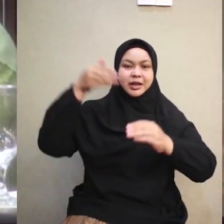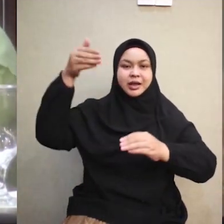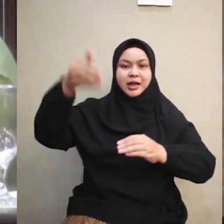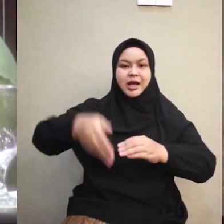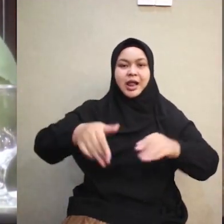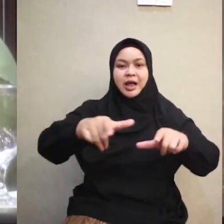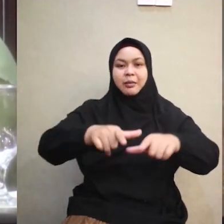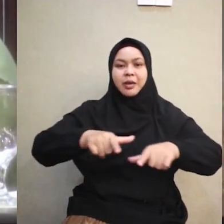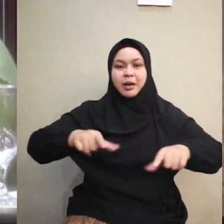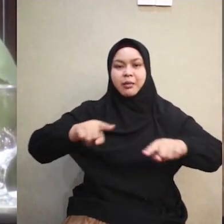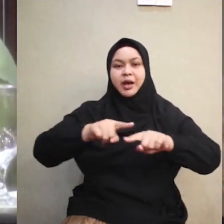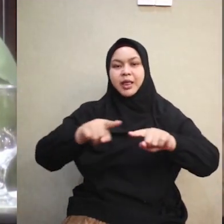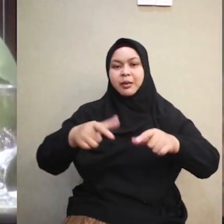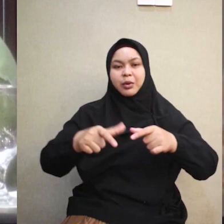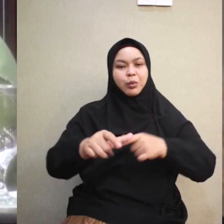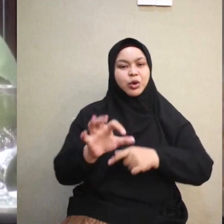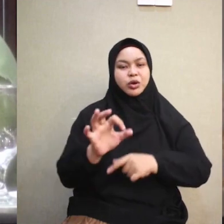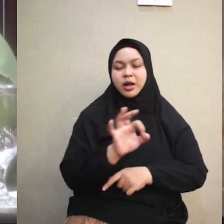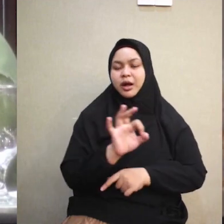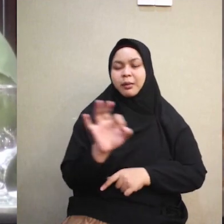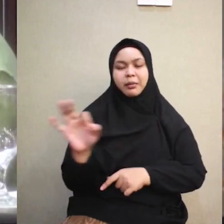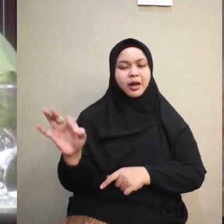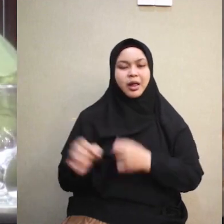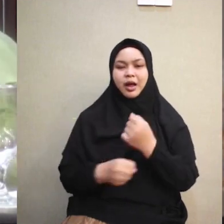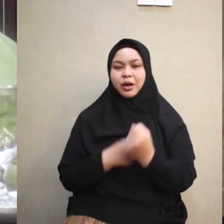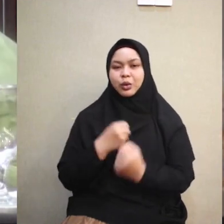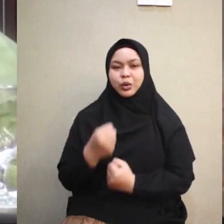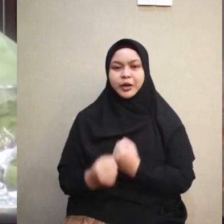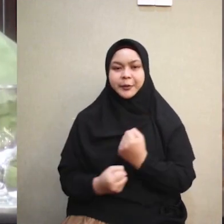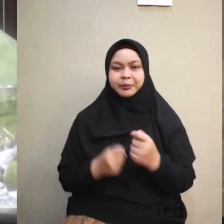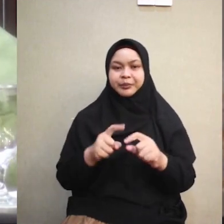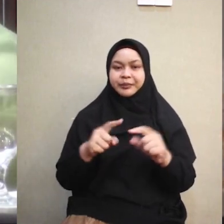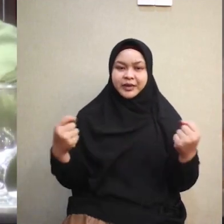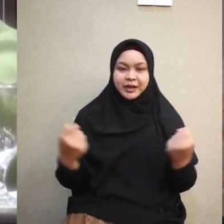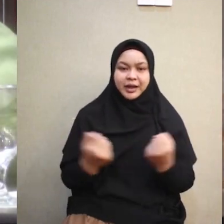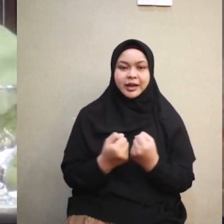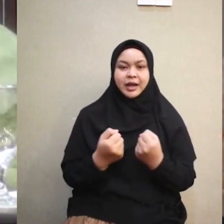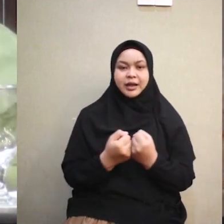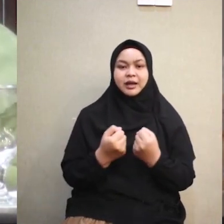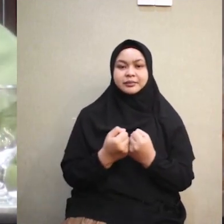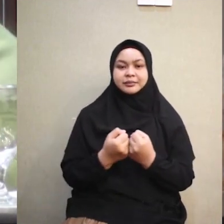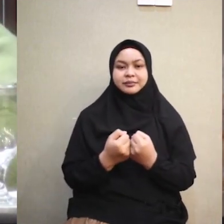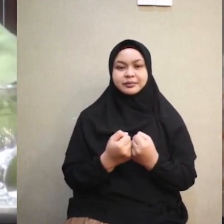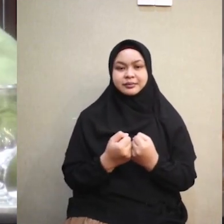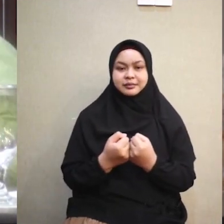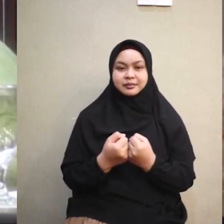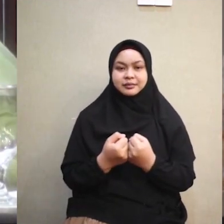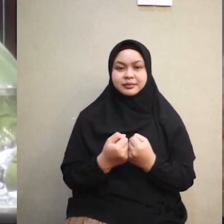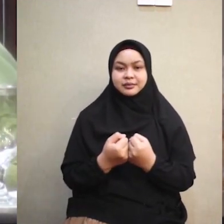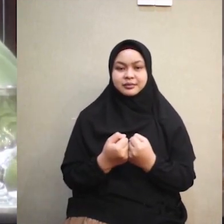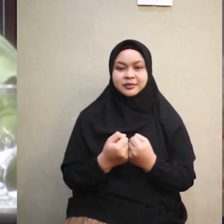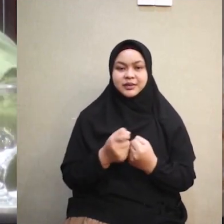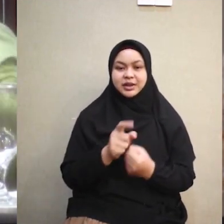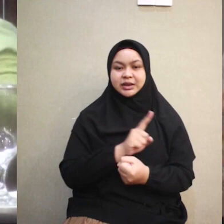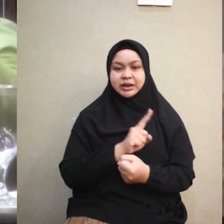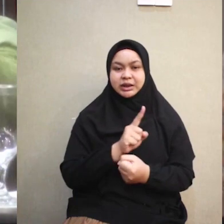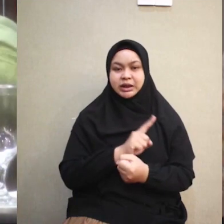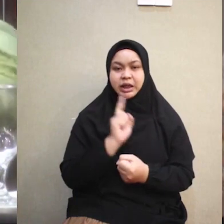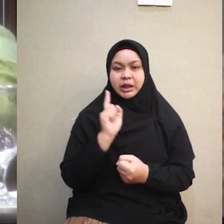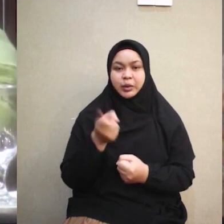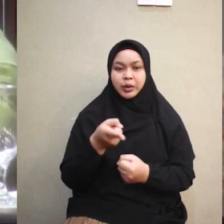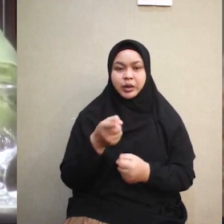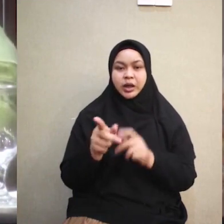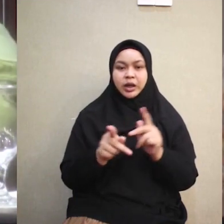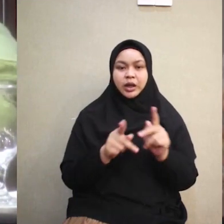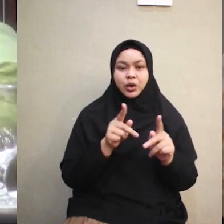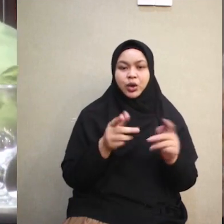prosesnya tidak pernah dilakukan nah ini juga tantangan tantangan sendiri ya bahkan ketika